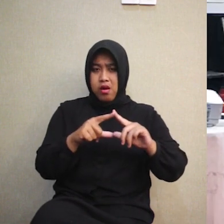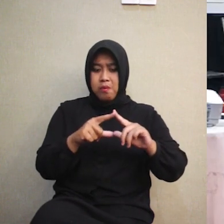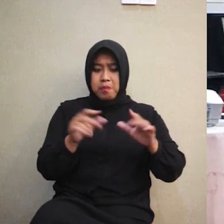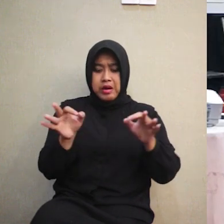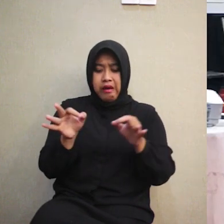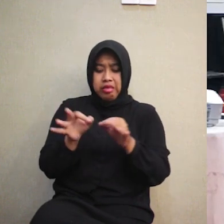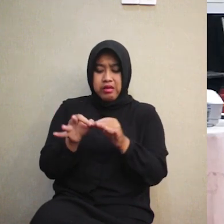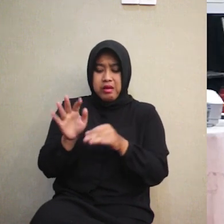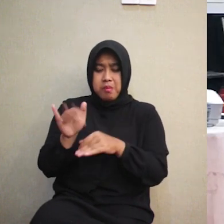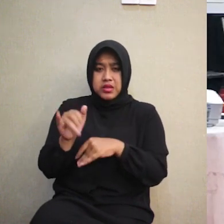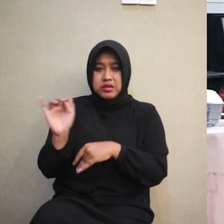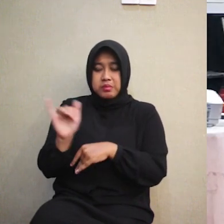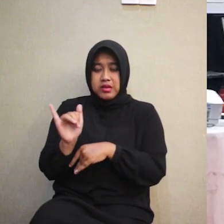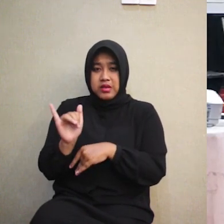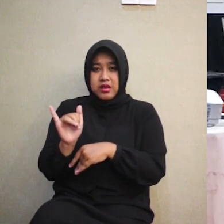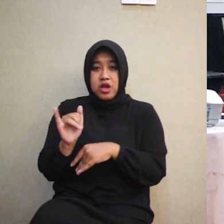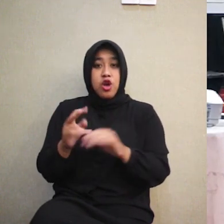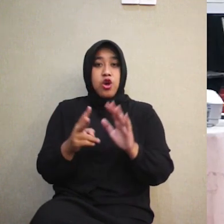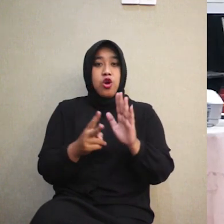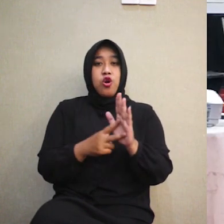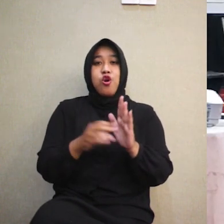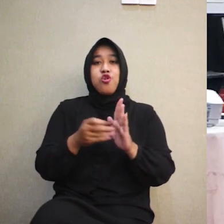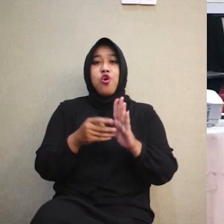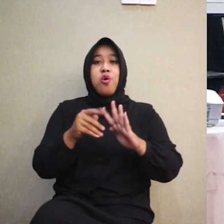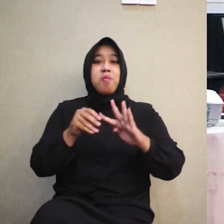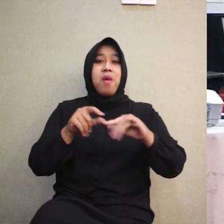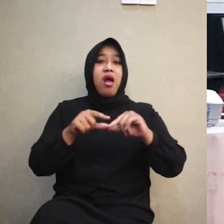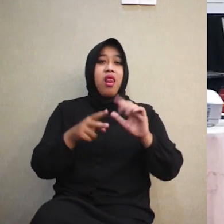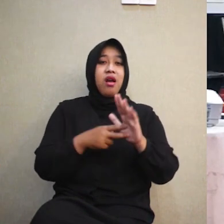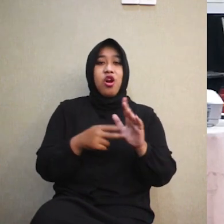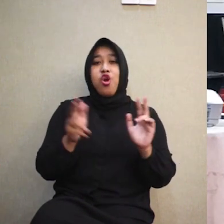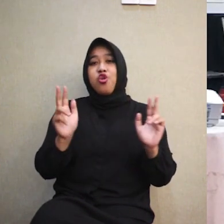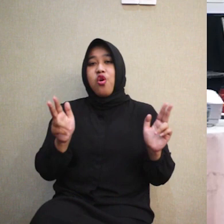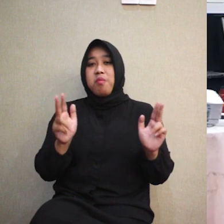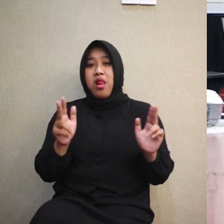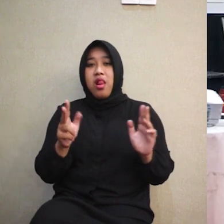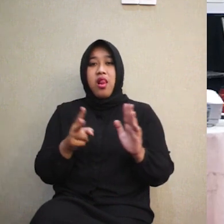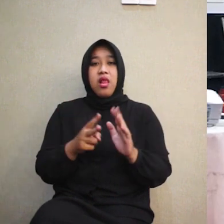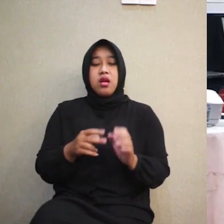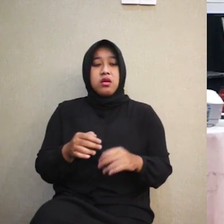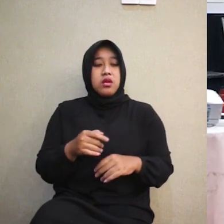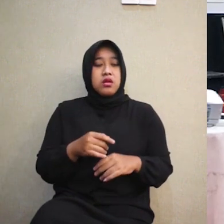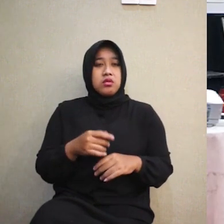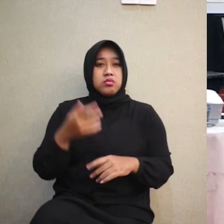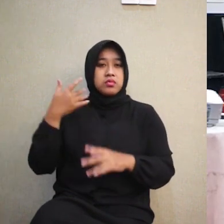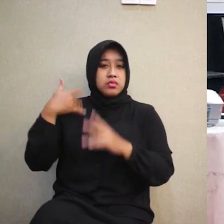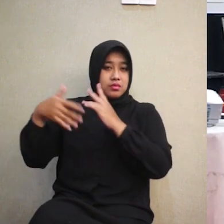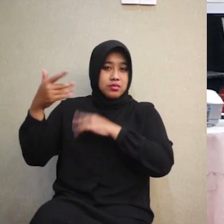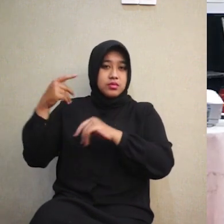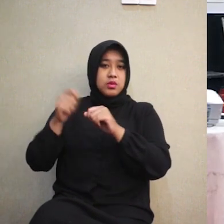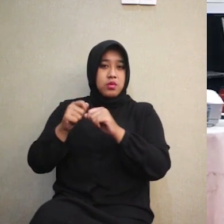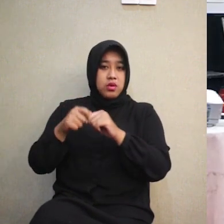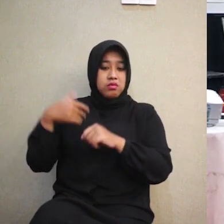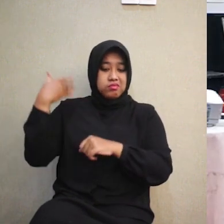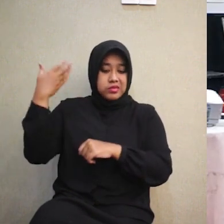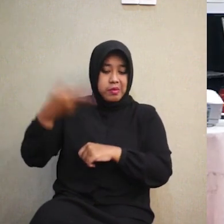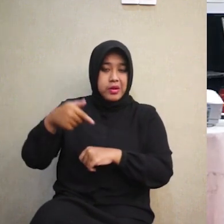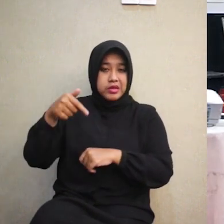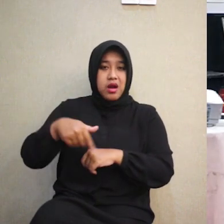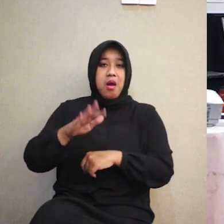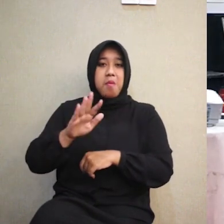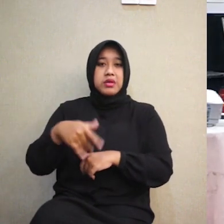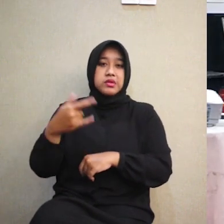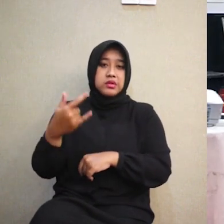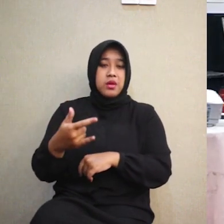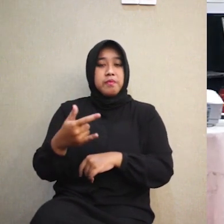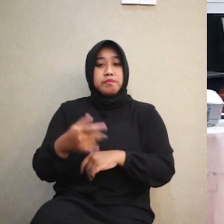sangat kenormalan ya karena dibuat sekian lampau yang lalu sekian abad yang lalu dan sekarang masih berlaku Oke